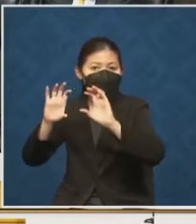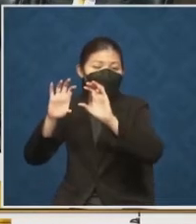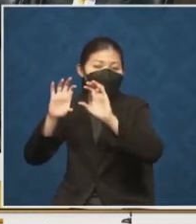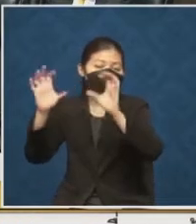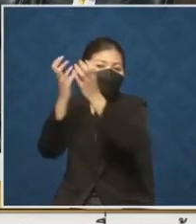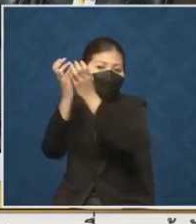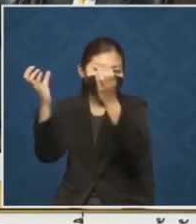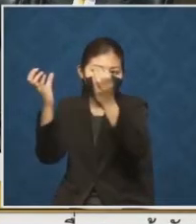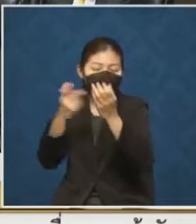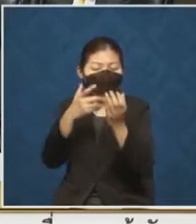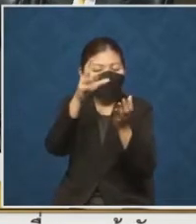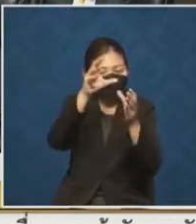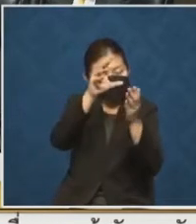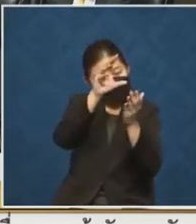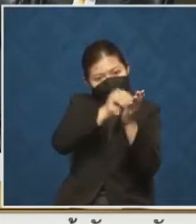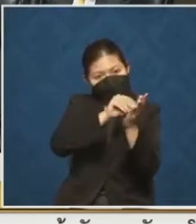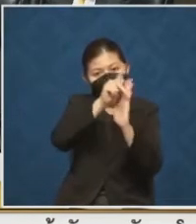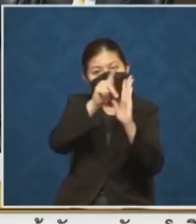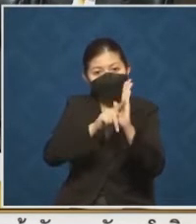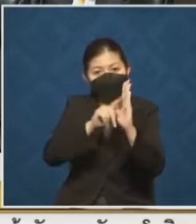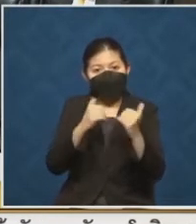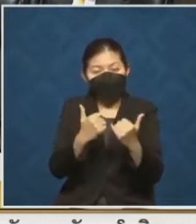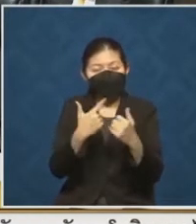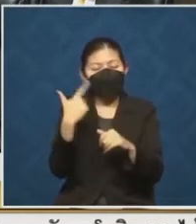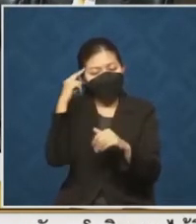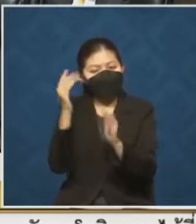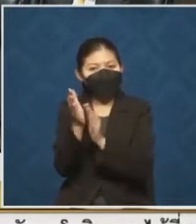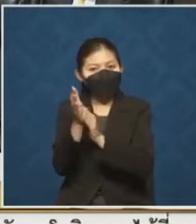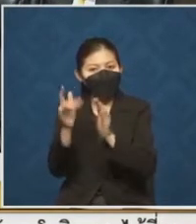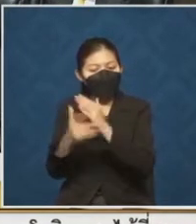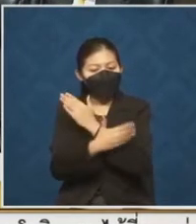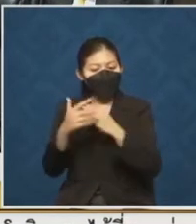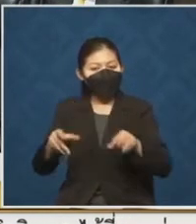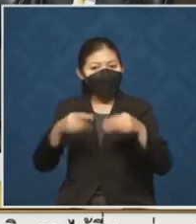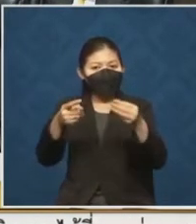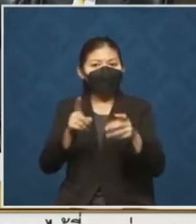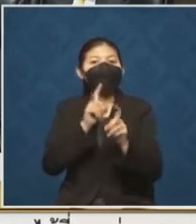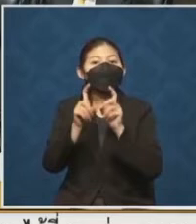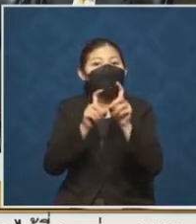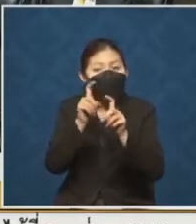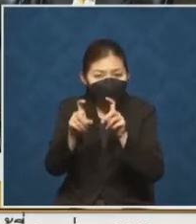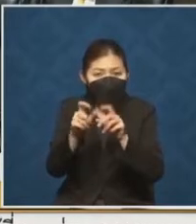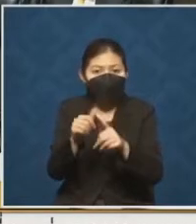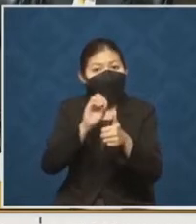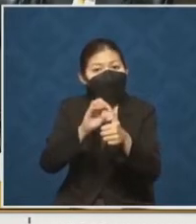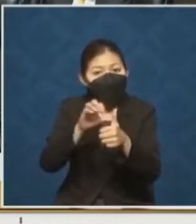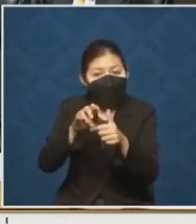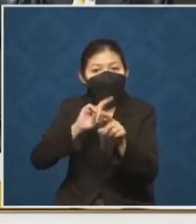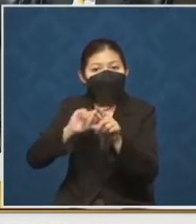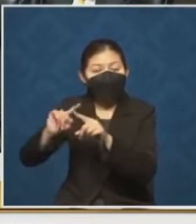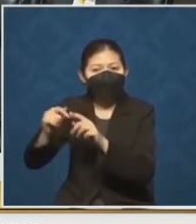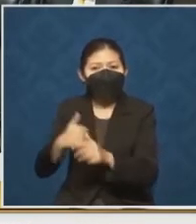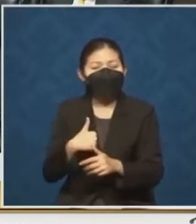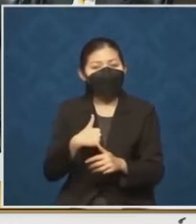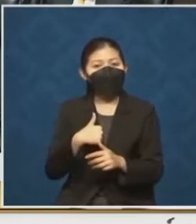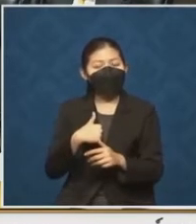ข้อที่จริงท่านประธานสังเกตถ้อยคำนะครับหลายเรื่องที่เราทำนวลฉบับนี้เขียนไว้ไม่ดีเลยแต่ผม